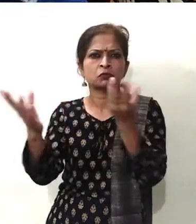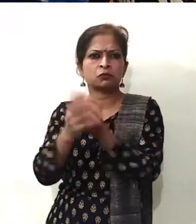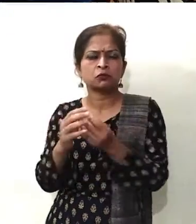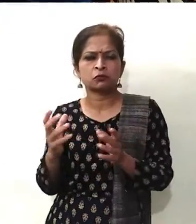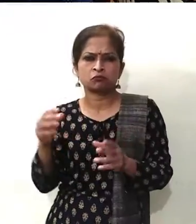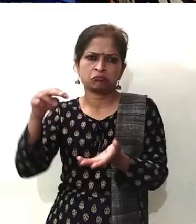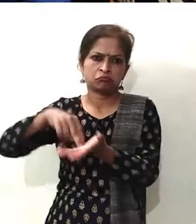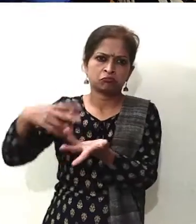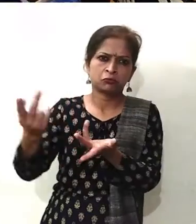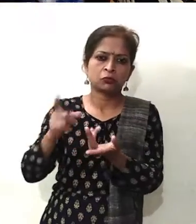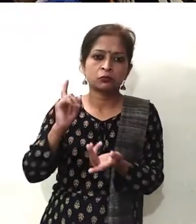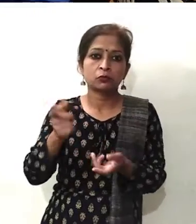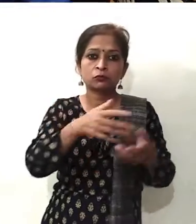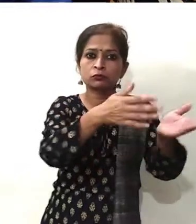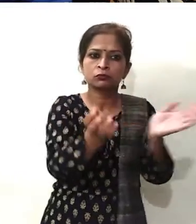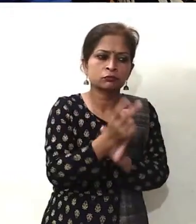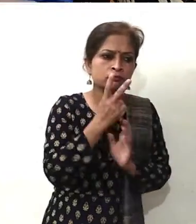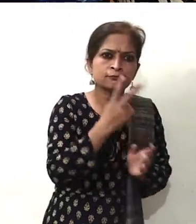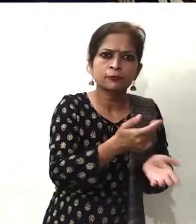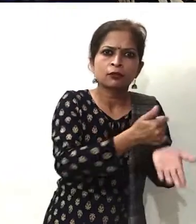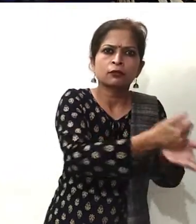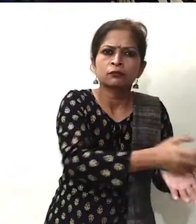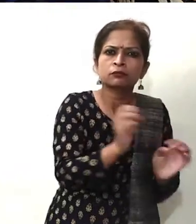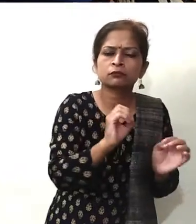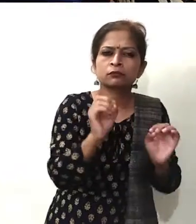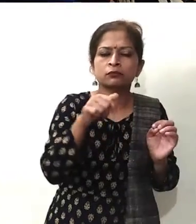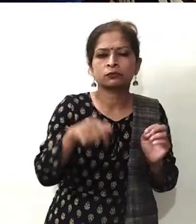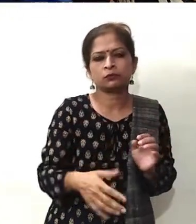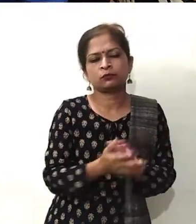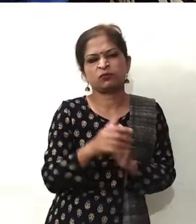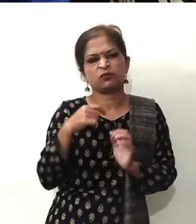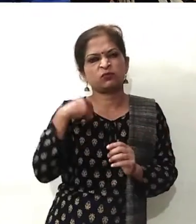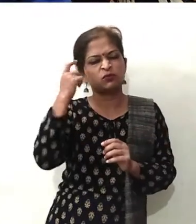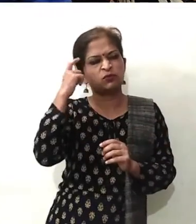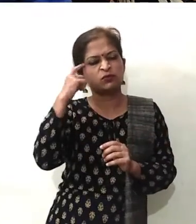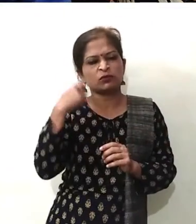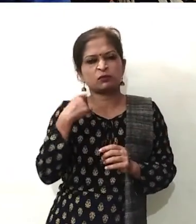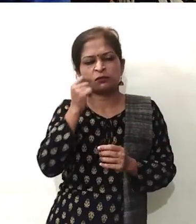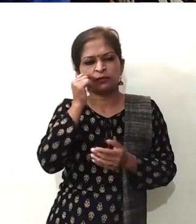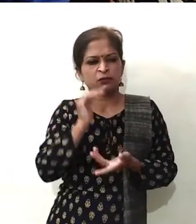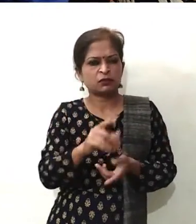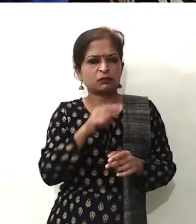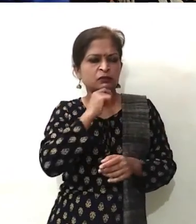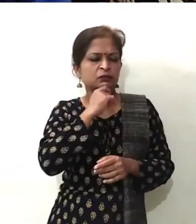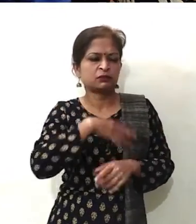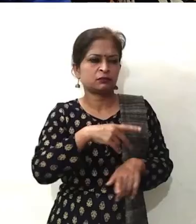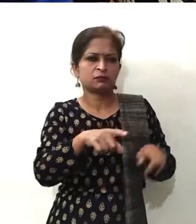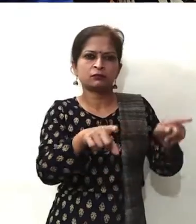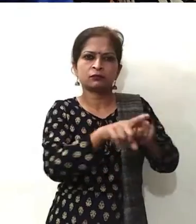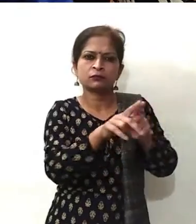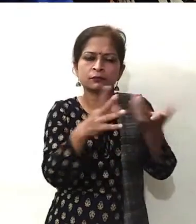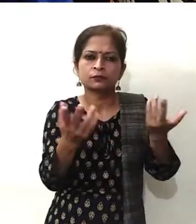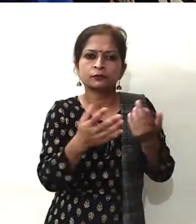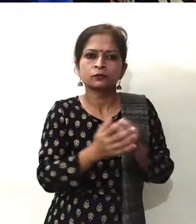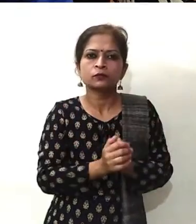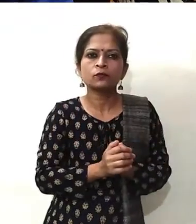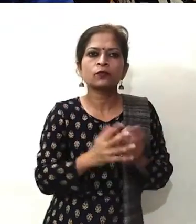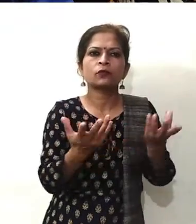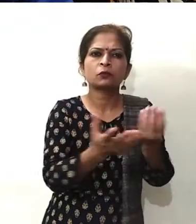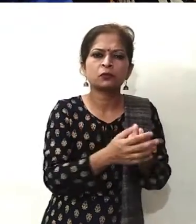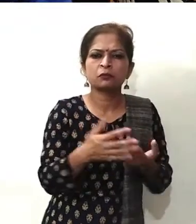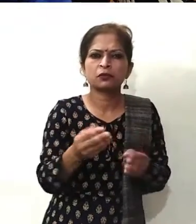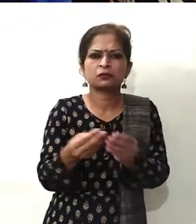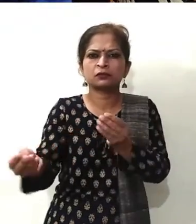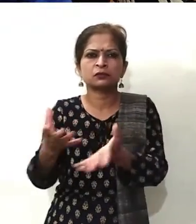बच्चों, अपना भी बेटा था, बेटे के दुख से दुखी होकर जा रहे थे, तो उन्होंने मंत्रित किया, और ये सरकंडे पड़े हुए